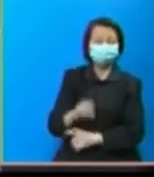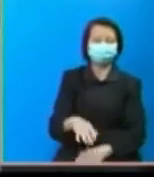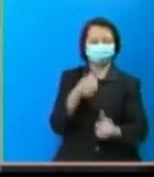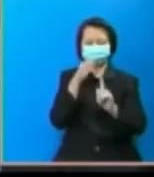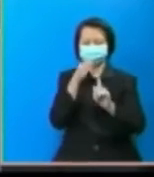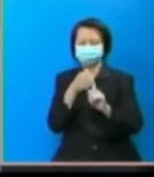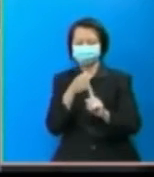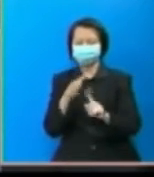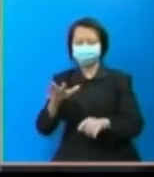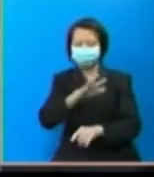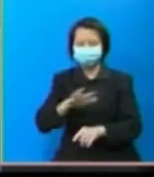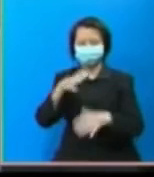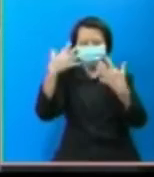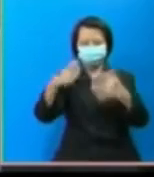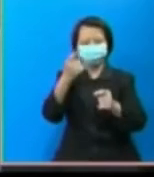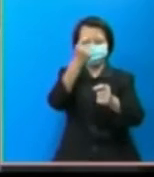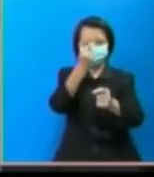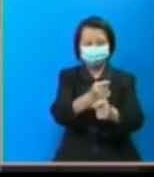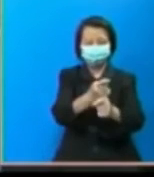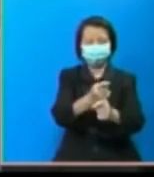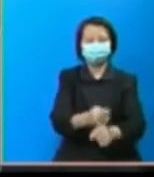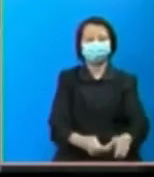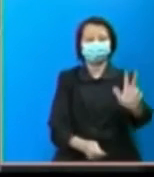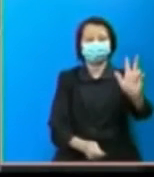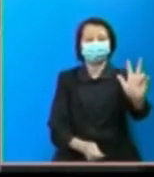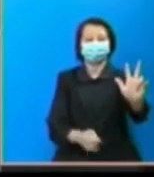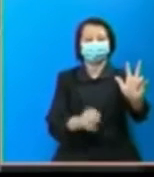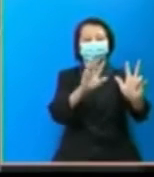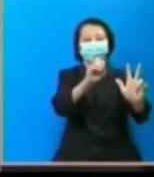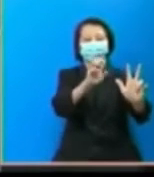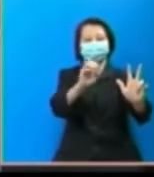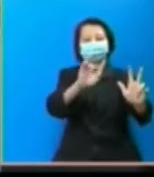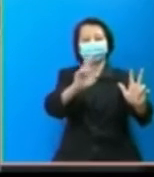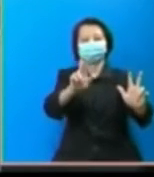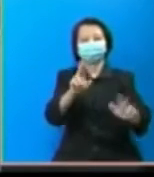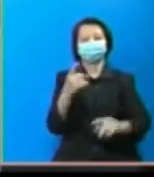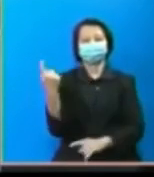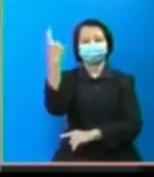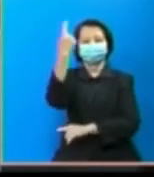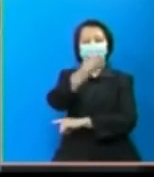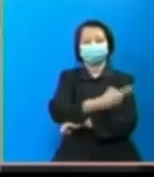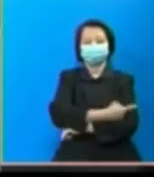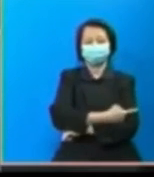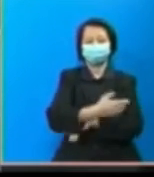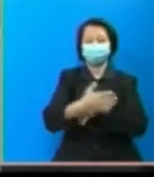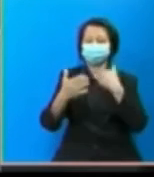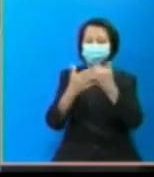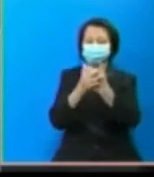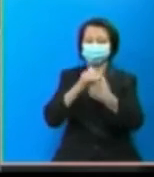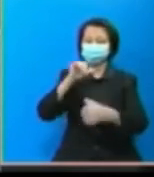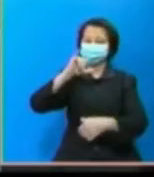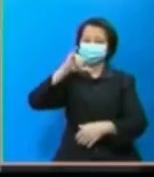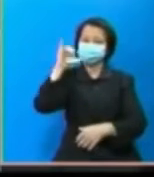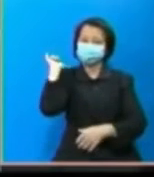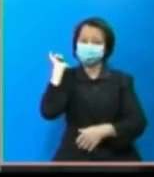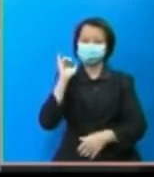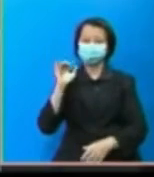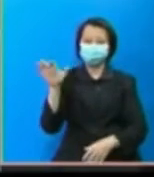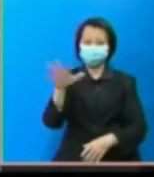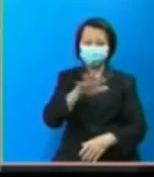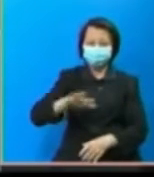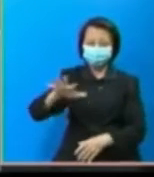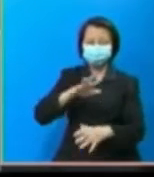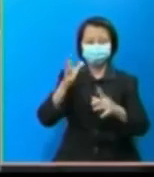sasaran Purworejo yang telah ditetapkan adalah sebanyak 300.000 suntikan dosari sehingga semalam urat